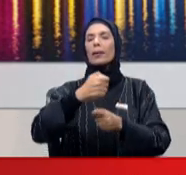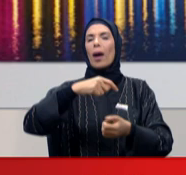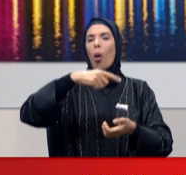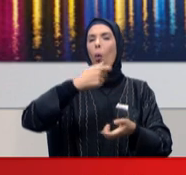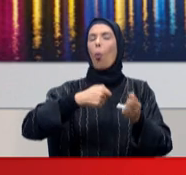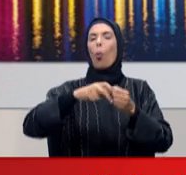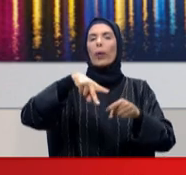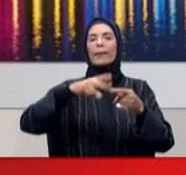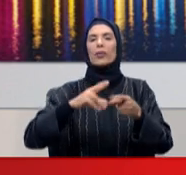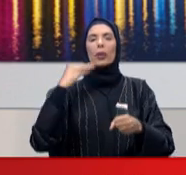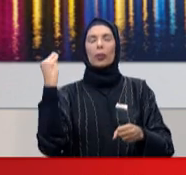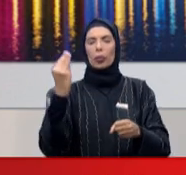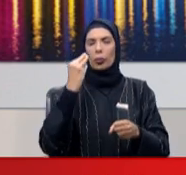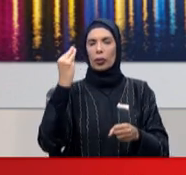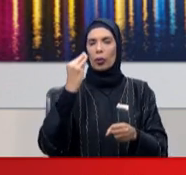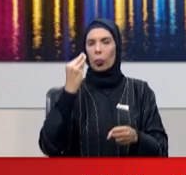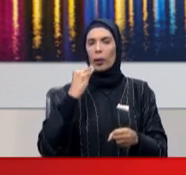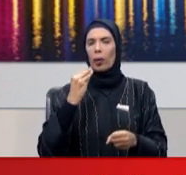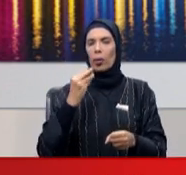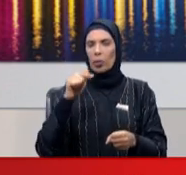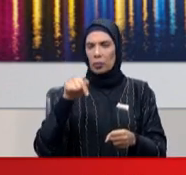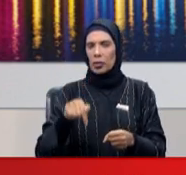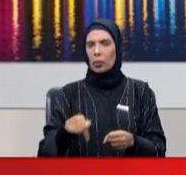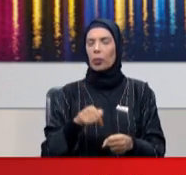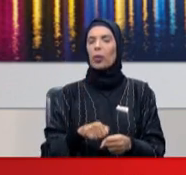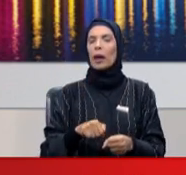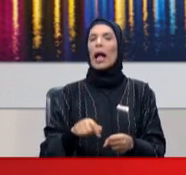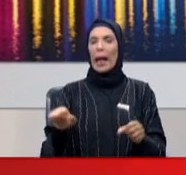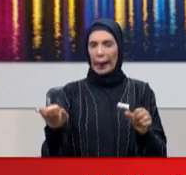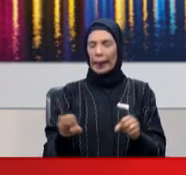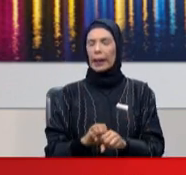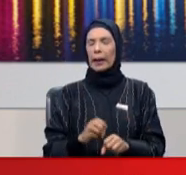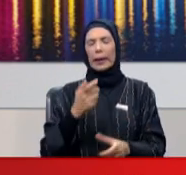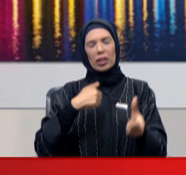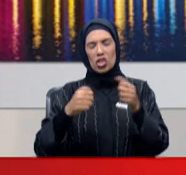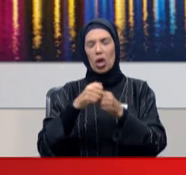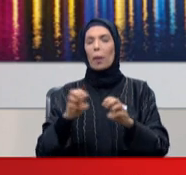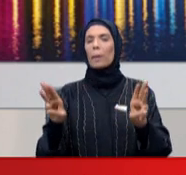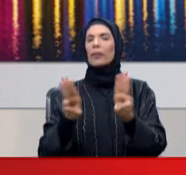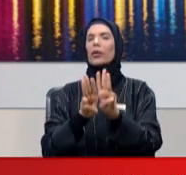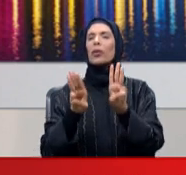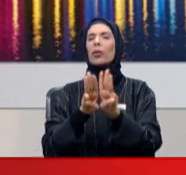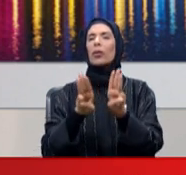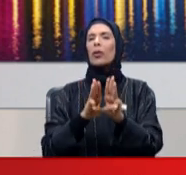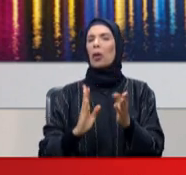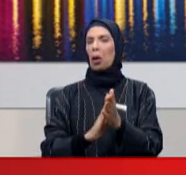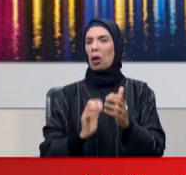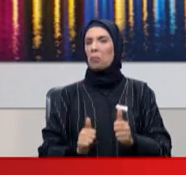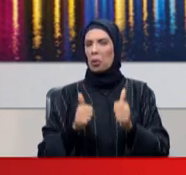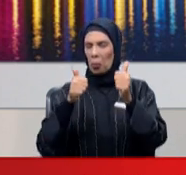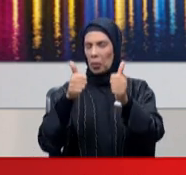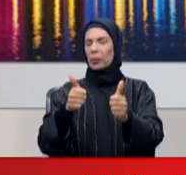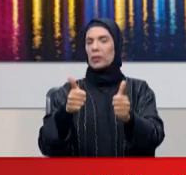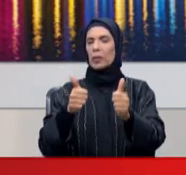مملكة البحرين وتعزيز الثقة في التعامل مع ممارسي التجارة الإلكترونية المحليين، تعريف بهم وتشجيع المستهلكين على التعامل